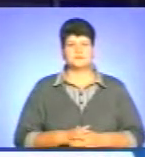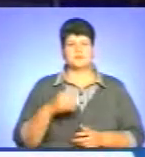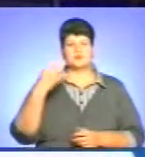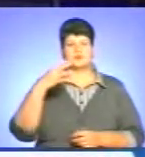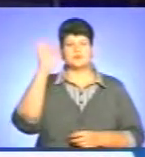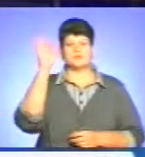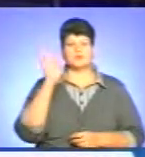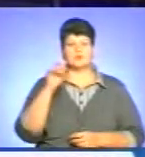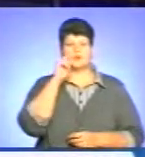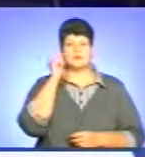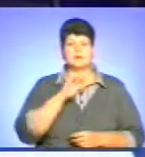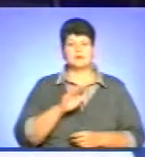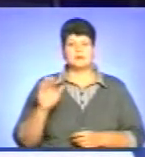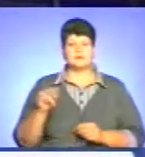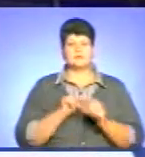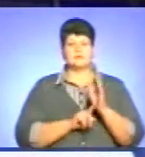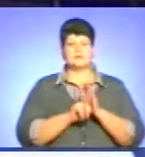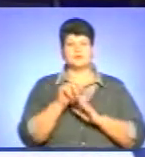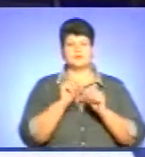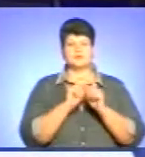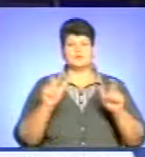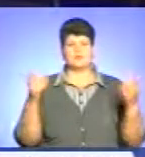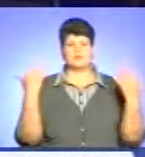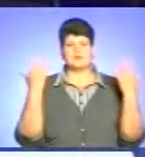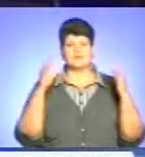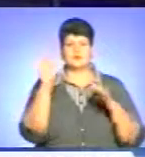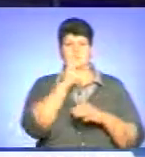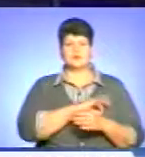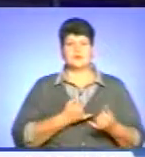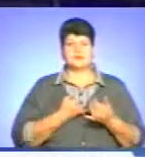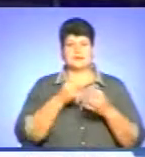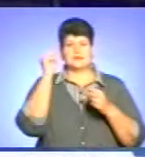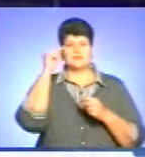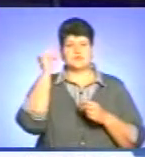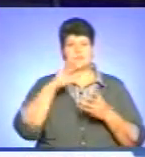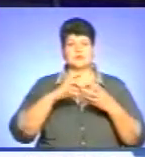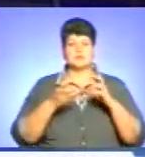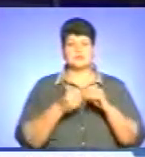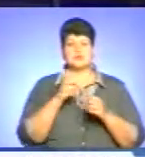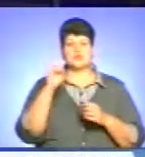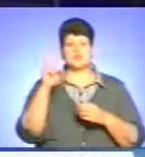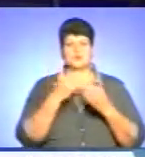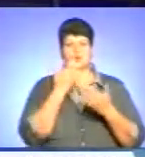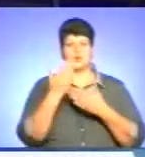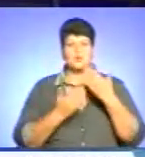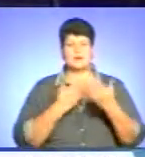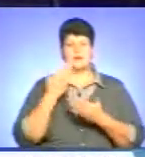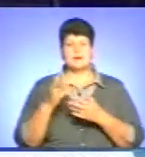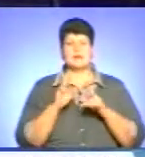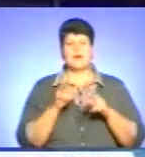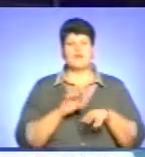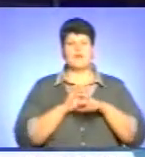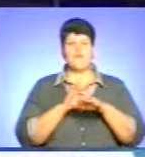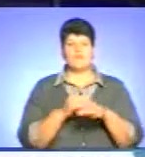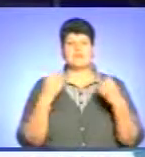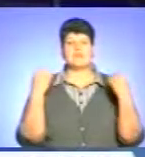40% українських учнів початкової школи вихідні використовує для навчання. Такий результат соціологічних досліджень. Як проводять вільний